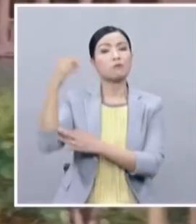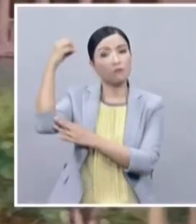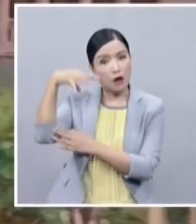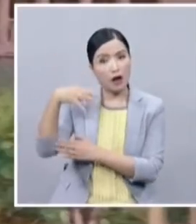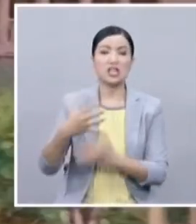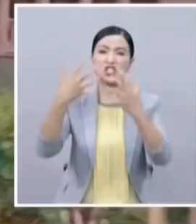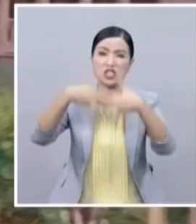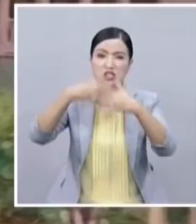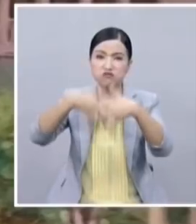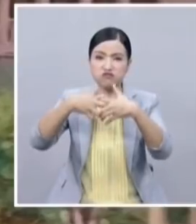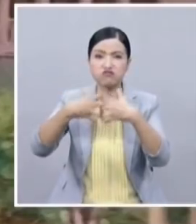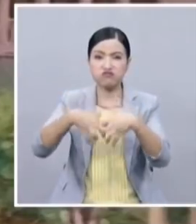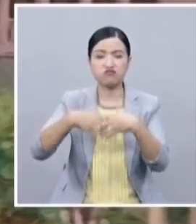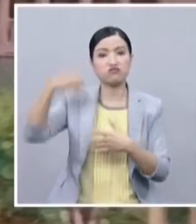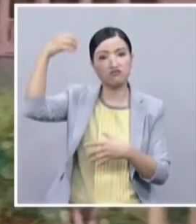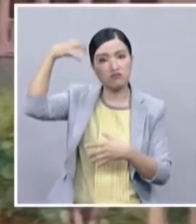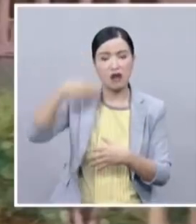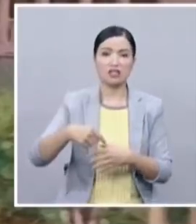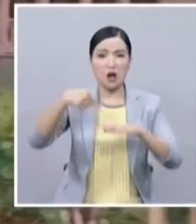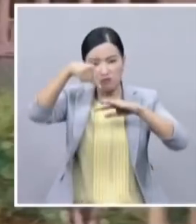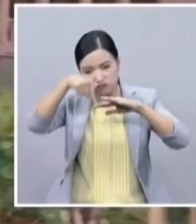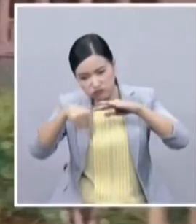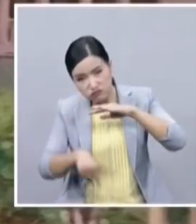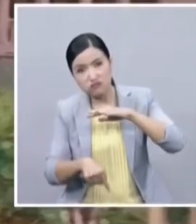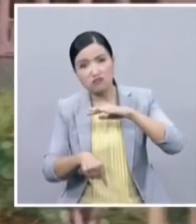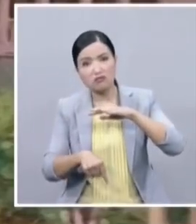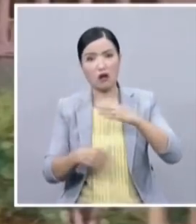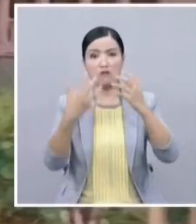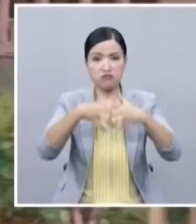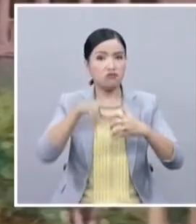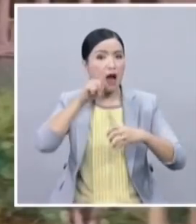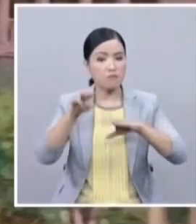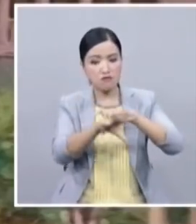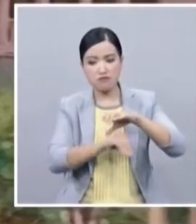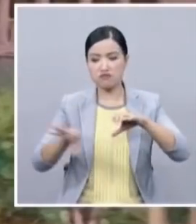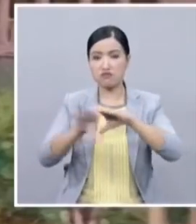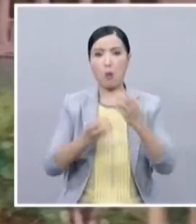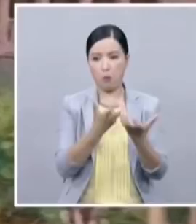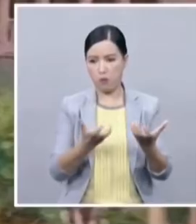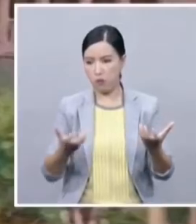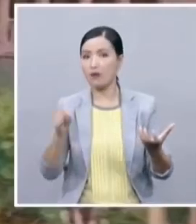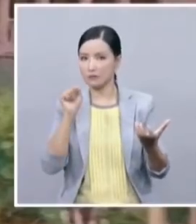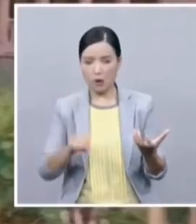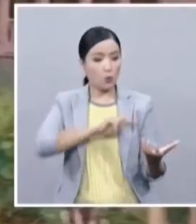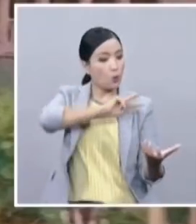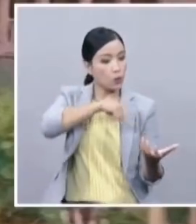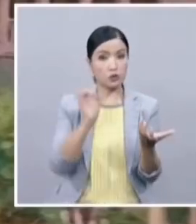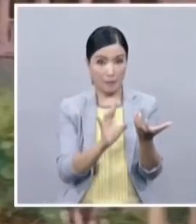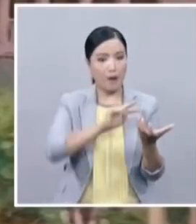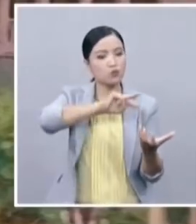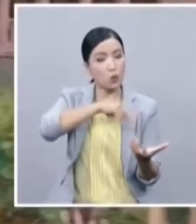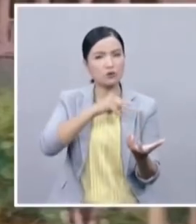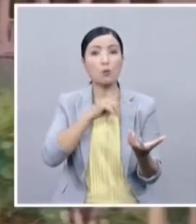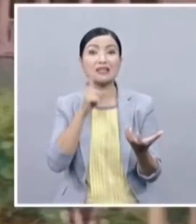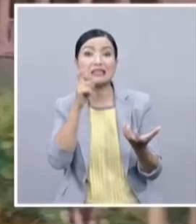าเครื่องปั่นไฟเครื่องสูบน้ำเครื่องเจาะเครื่องขุดต่างๆเยอะแยะหมดต้องขึ้นบัญชีตรวจสอบสภาพแล้วก็ห